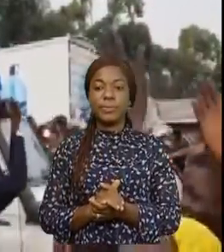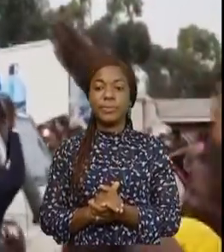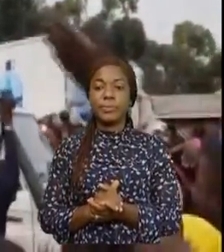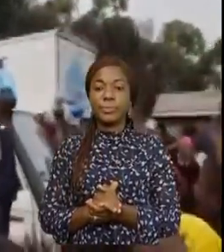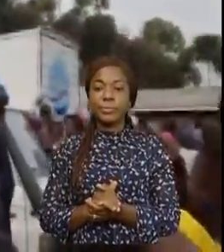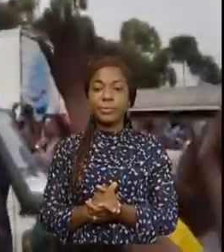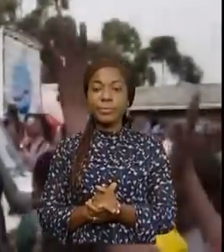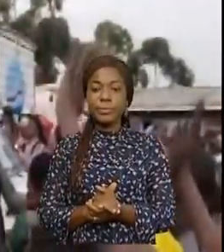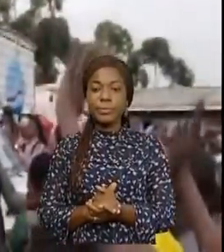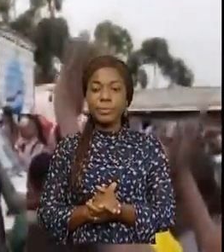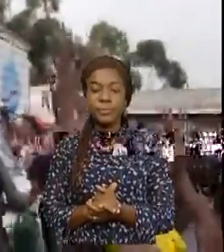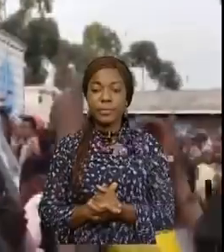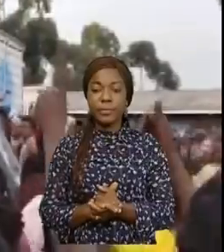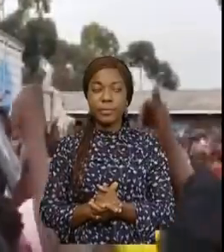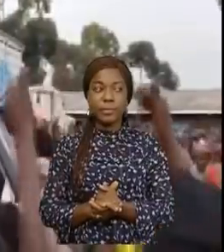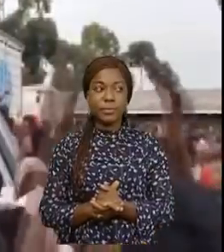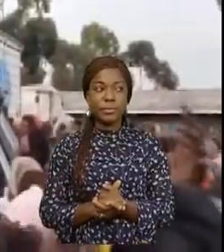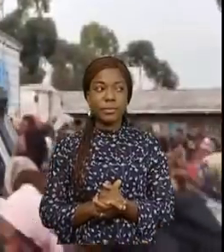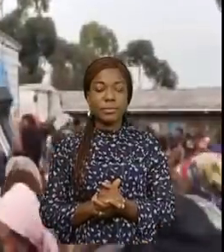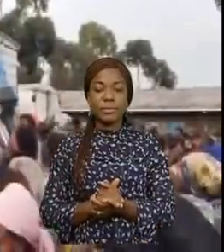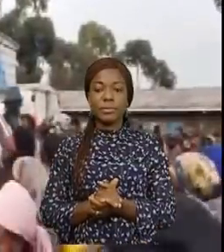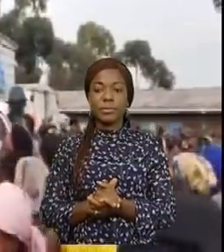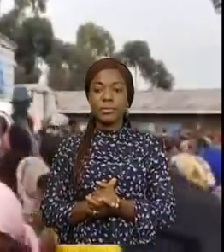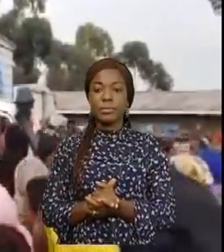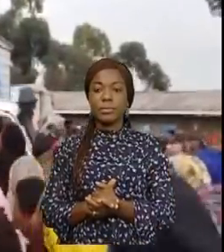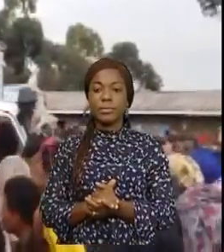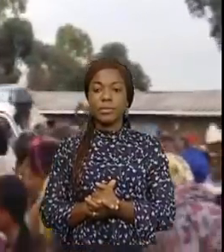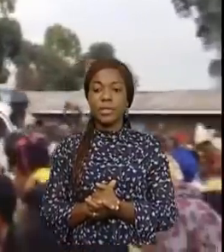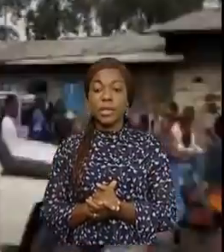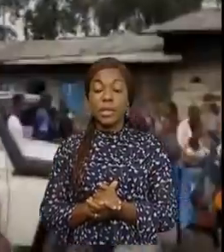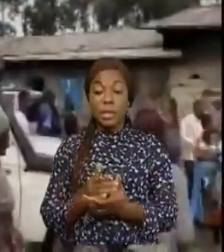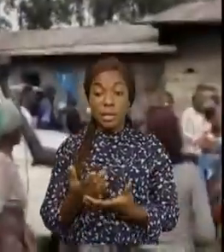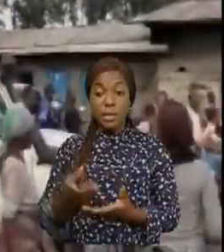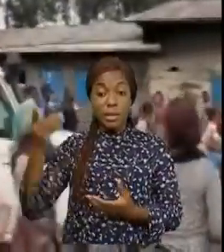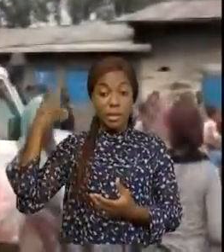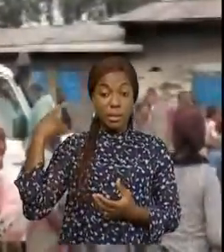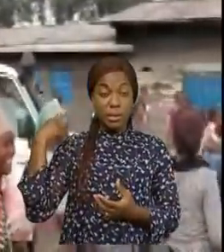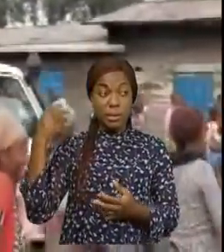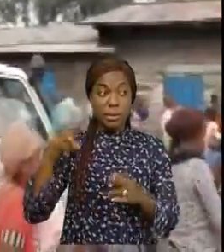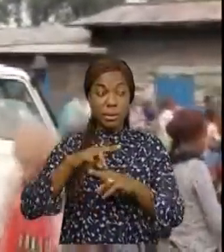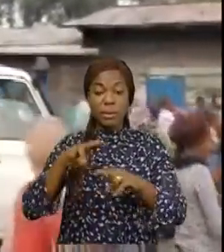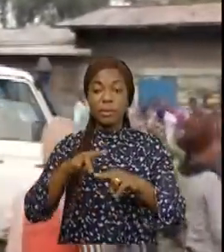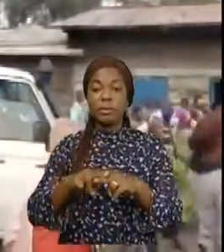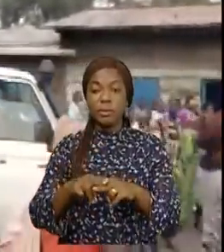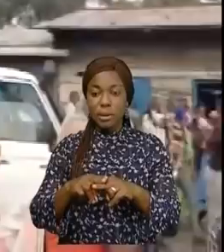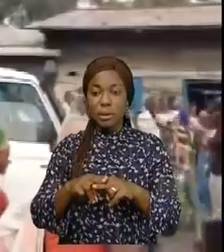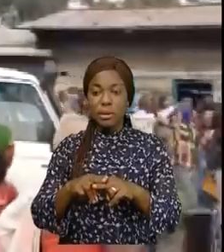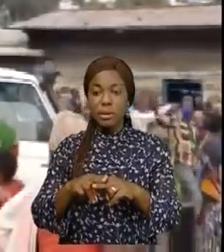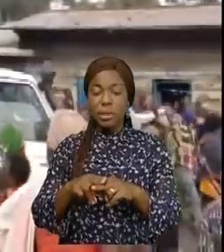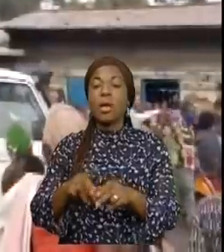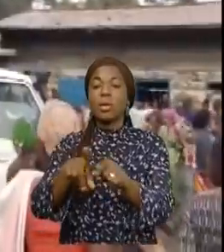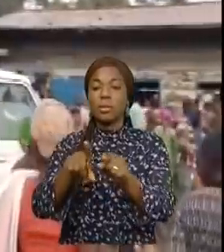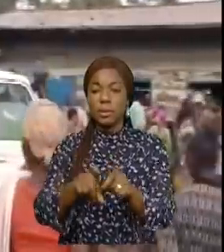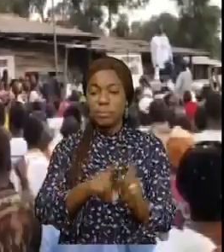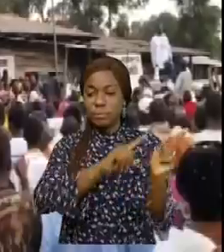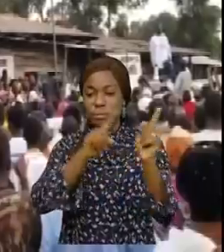C'est comme un véritable repas que le député national Patrick Munyombo a été accueilli ici à Monigi en territoire de Nyiragongo, où